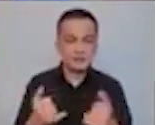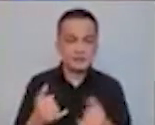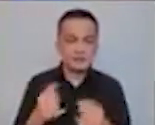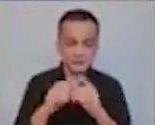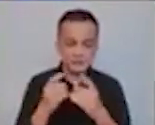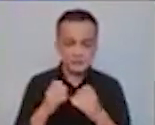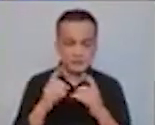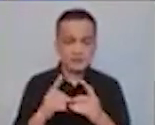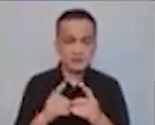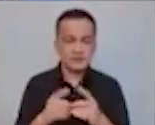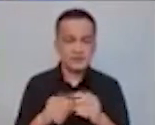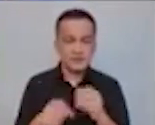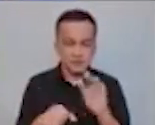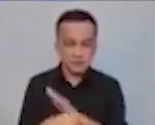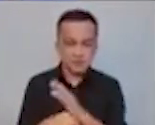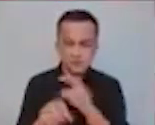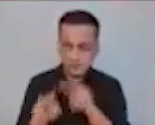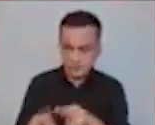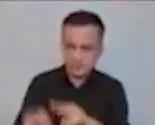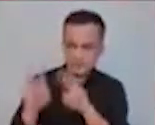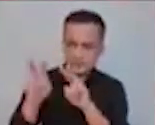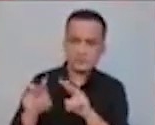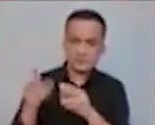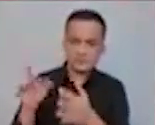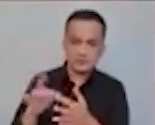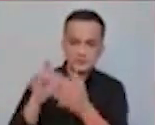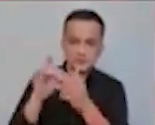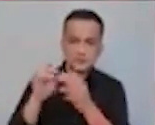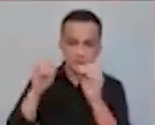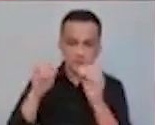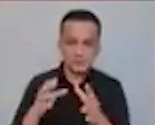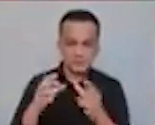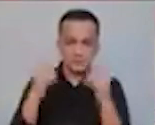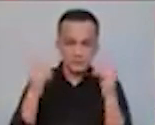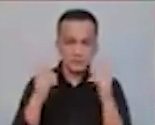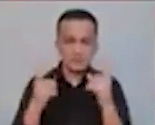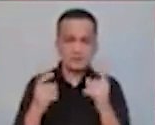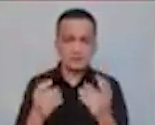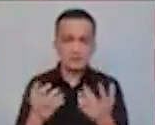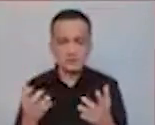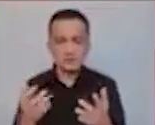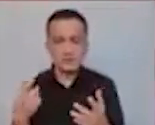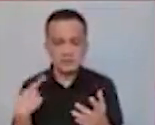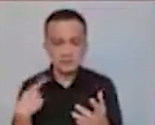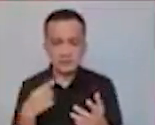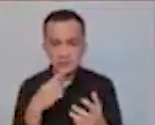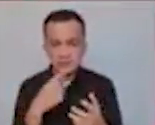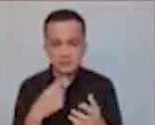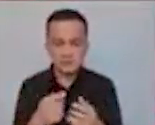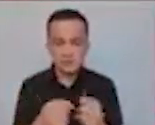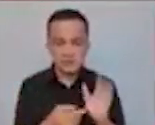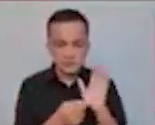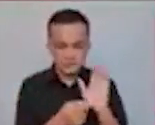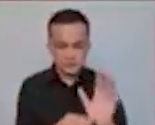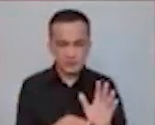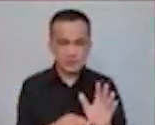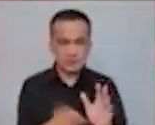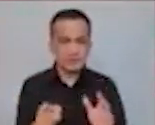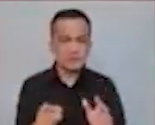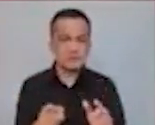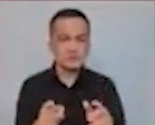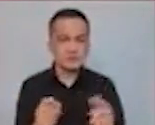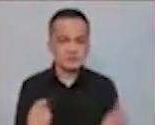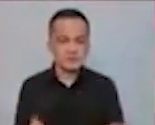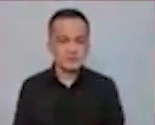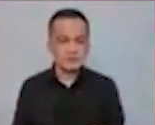ng pagkilala sa mga natatanging teachers ang selebrasyon kung saan magkakaroon din ng mga presentasyon sa mga nakaka-inspire nilang